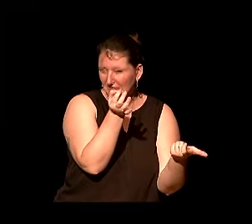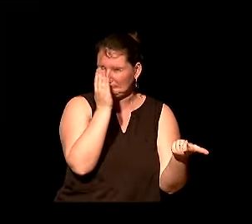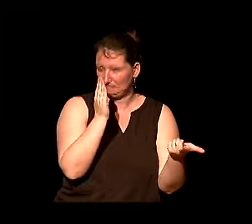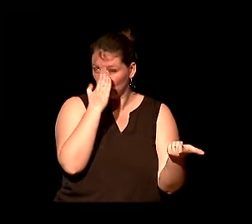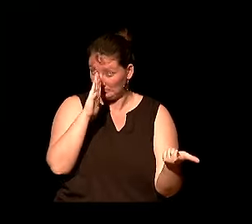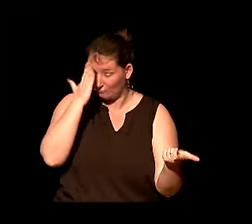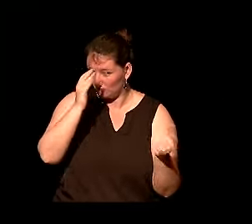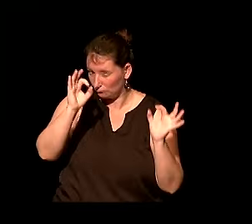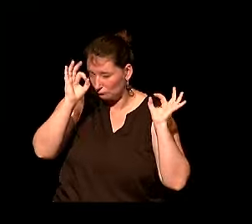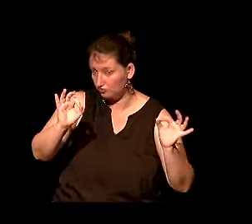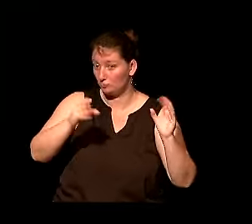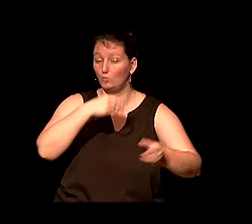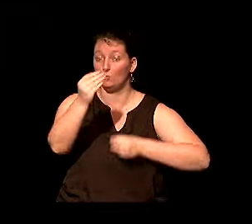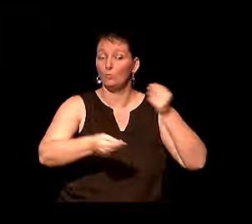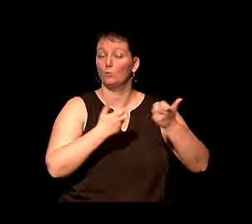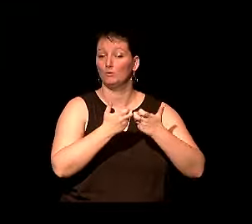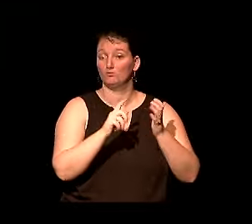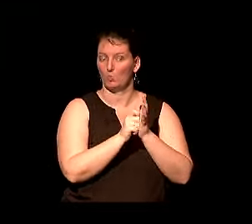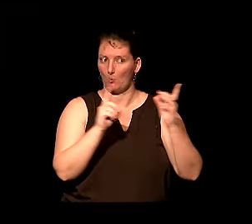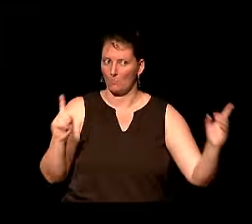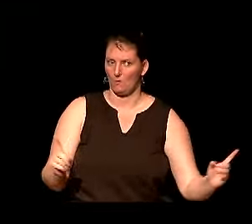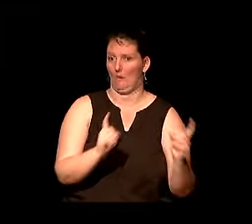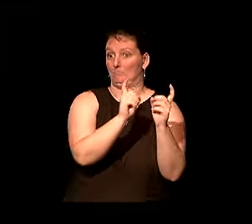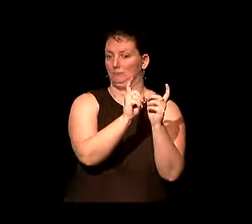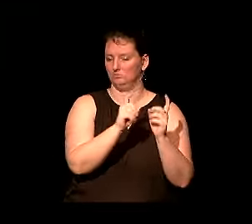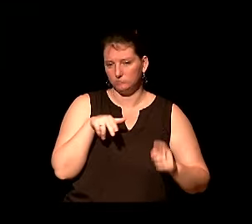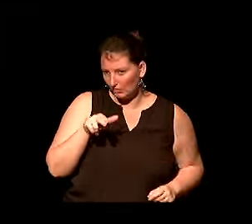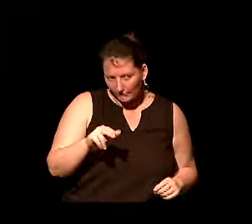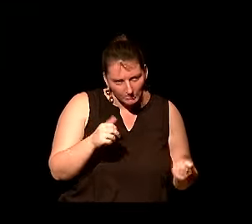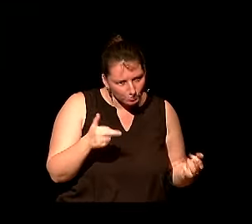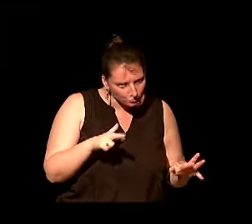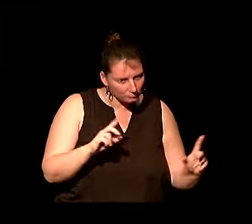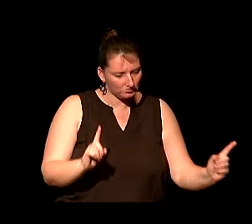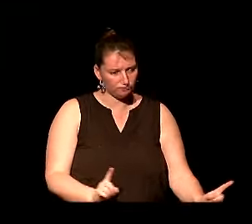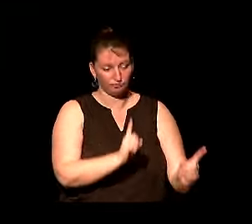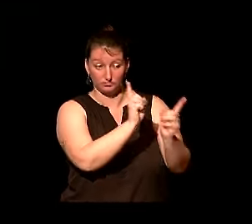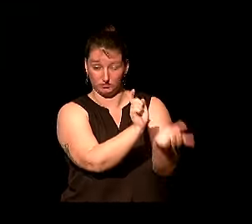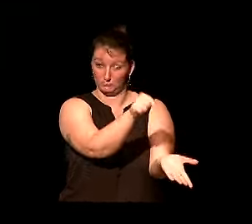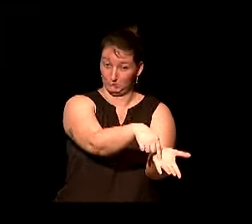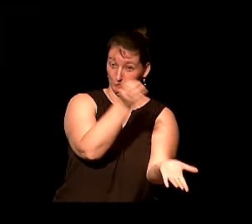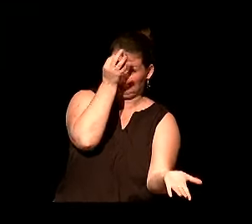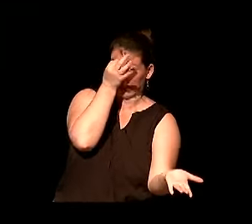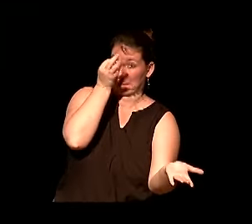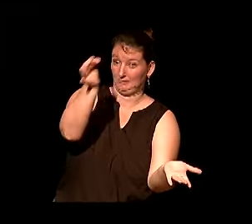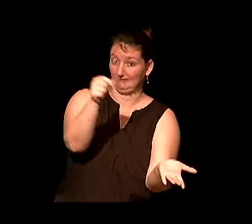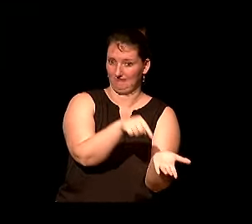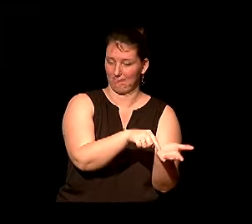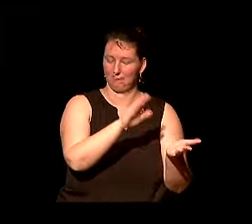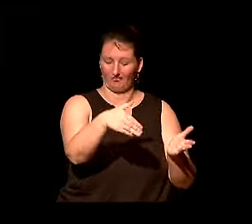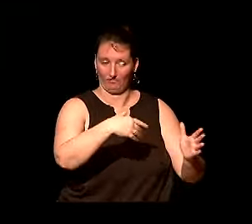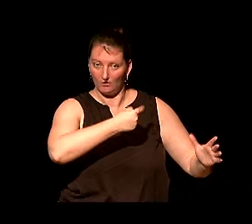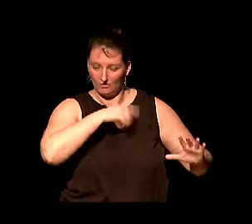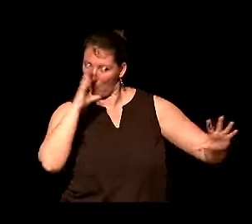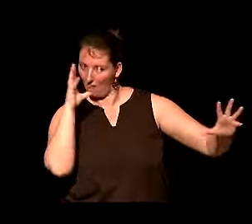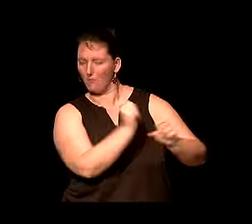point de rencontre entre les deux protagonistes qui vont se rencontrer à un point qui lui est très précis et sur lequel va se focaliser toute notre